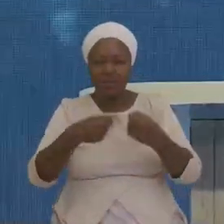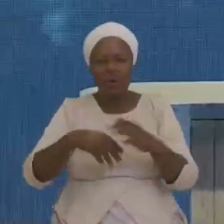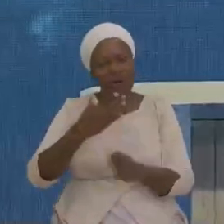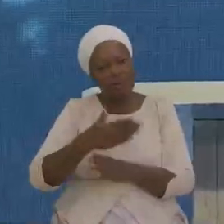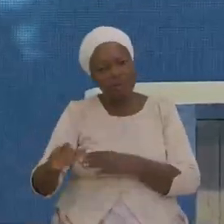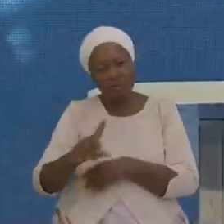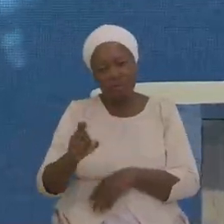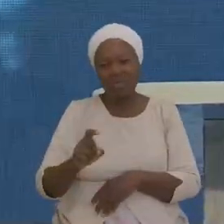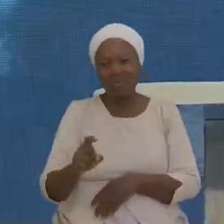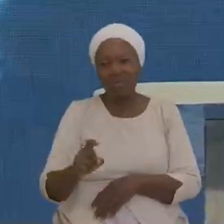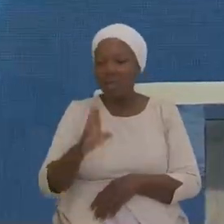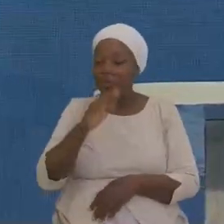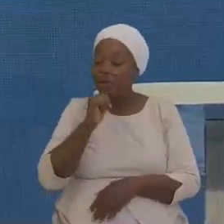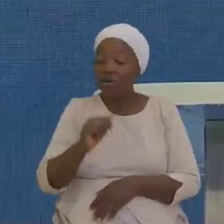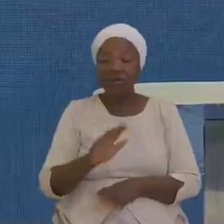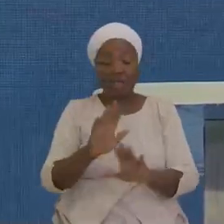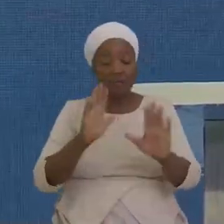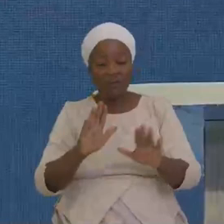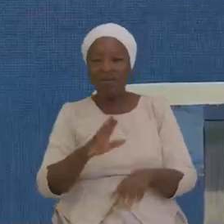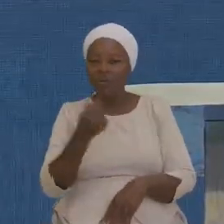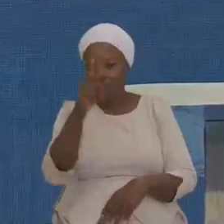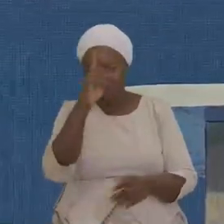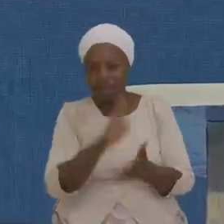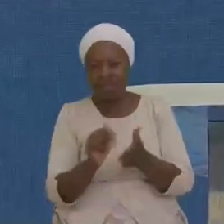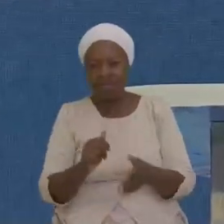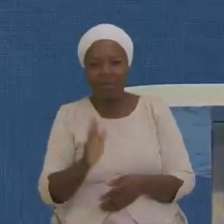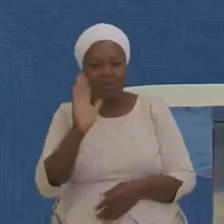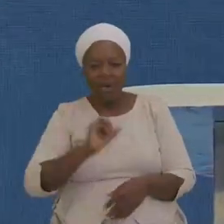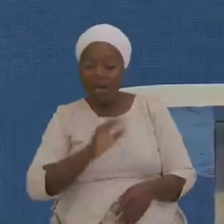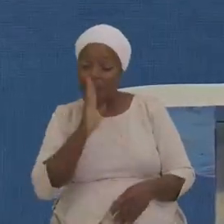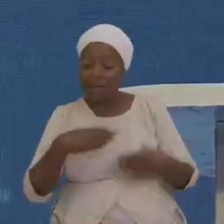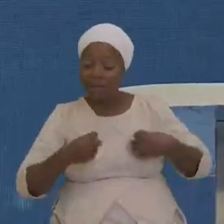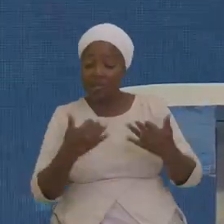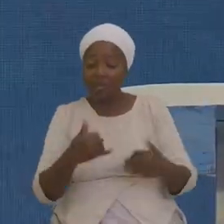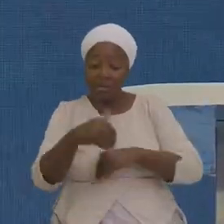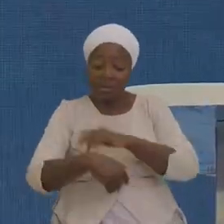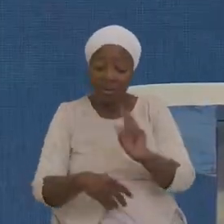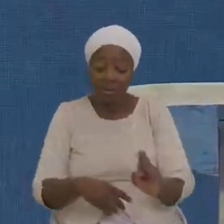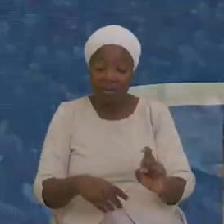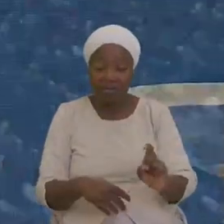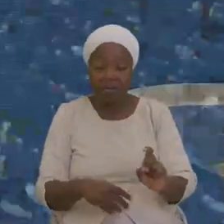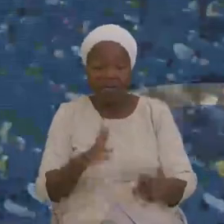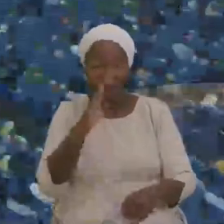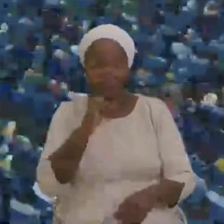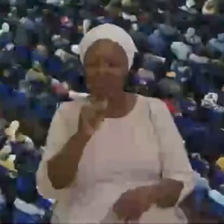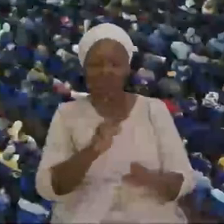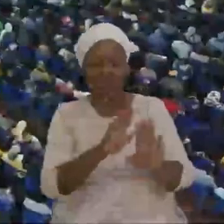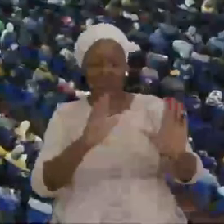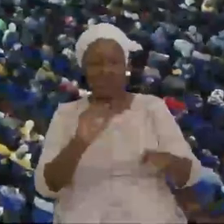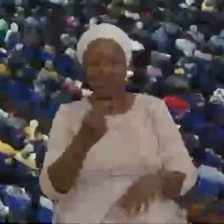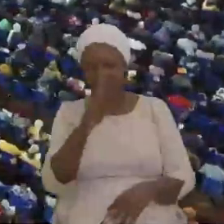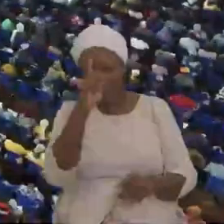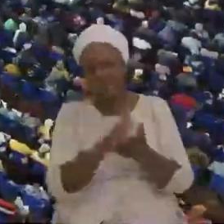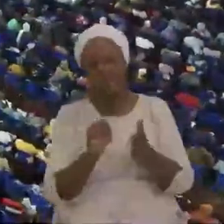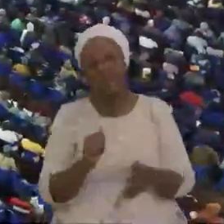partir? Ne crains pas, crois seulement. Est-ce que je peux être guéri ce soir? N'aie pas peur,